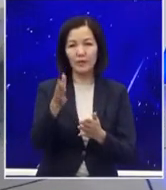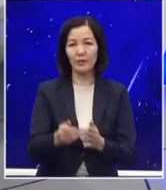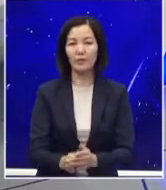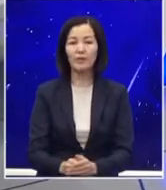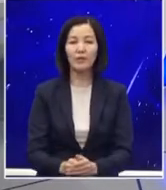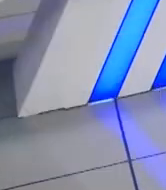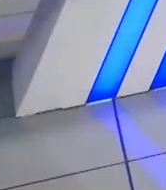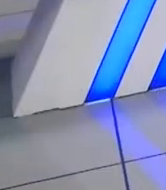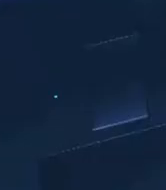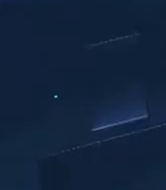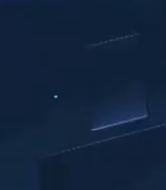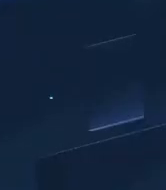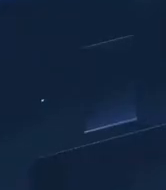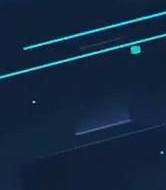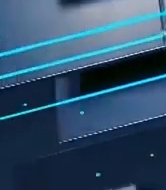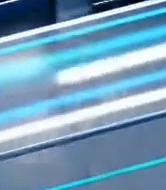хабарда.